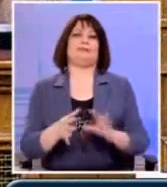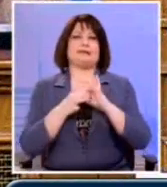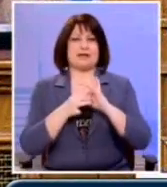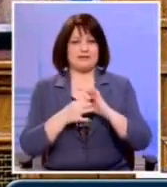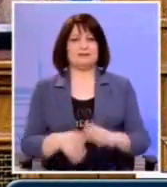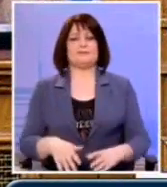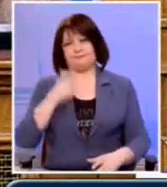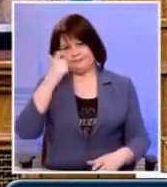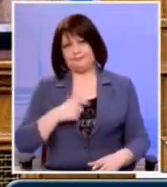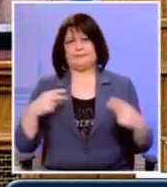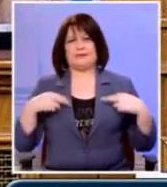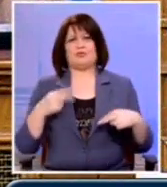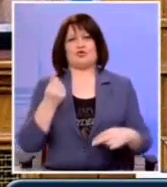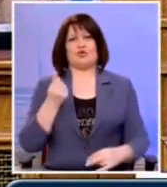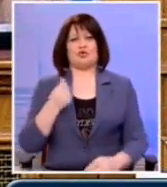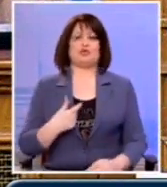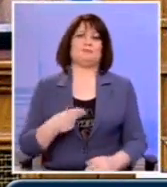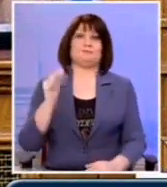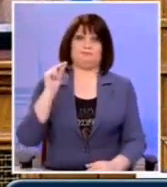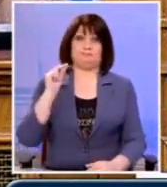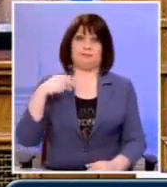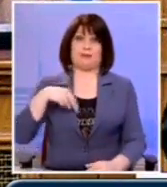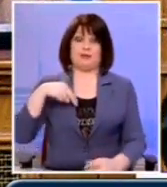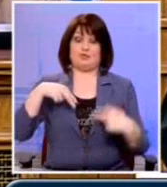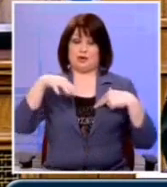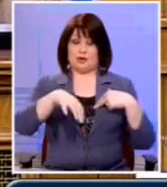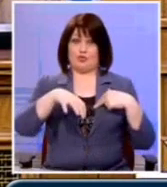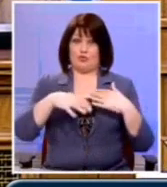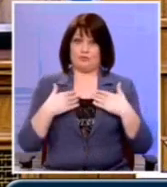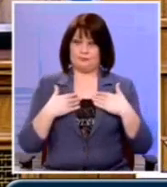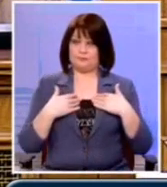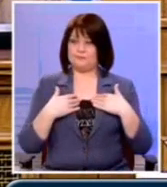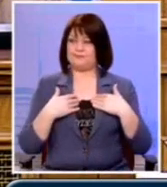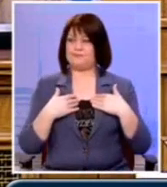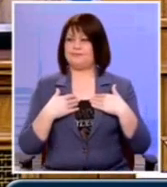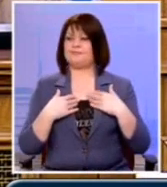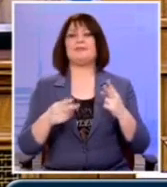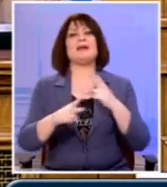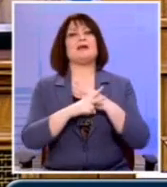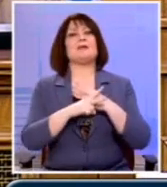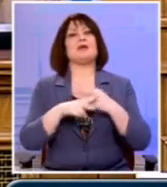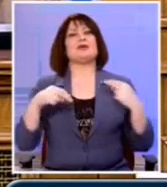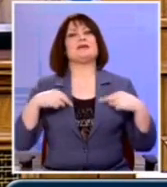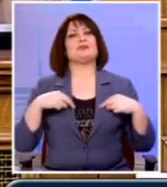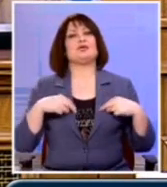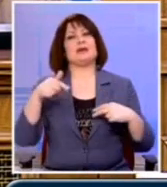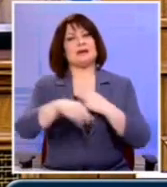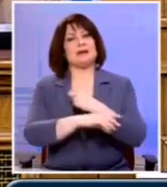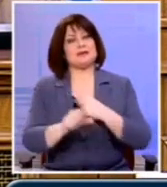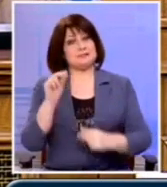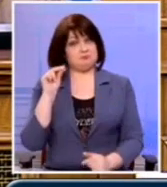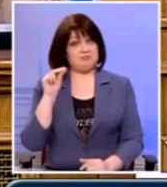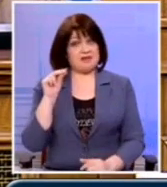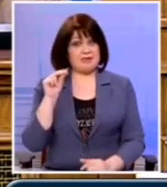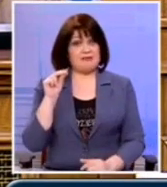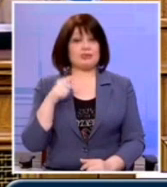ως Υπουργός Οικονομικών δεσμεύω το Υπουργείο, όπως δεσμεύονται και οι αναπληρωτές Υπουργοί, οι Γενικοί Γραμματείς,